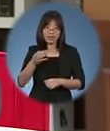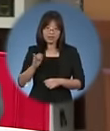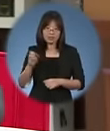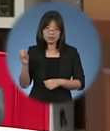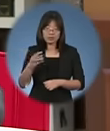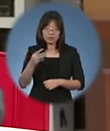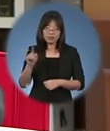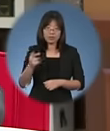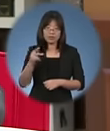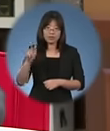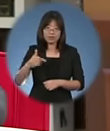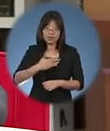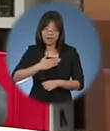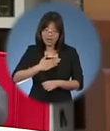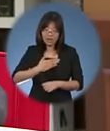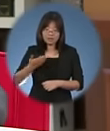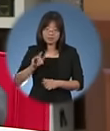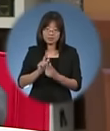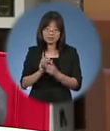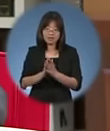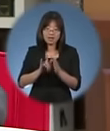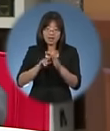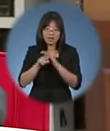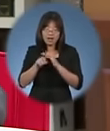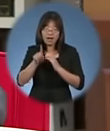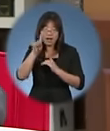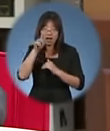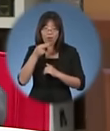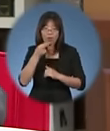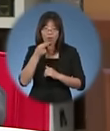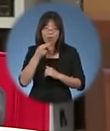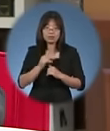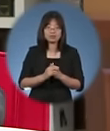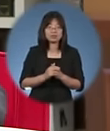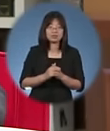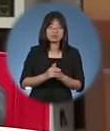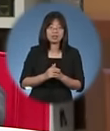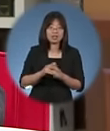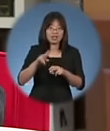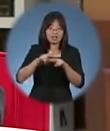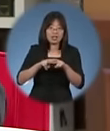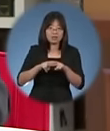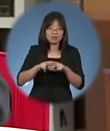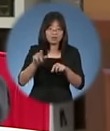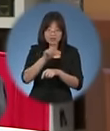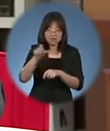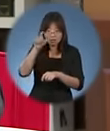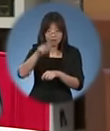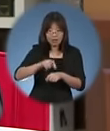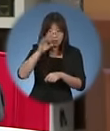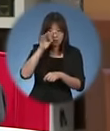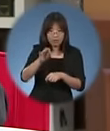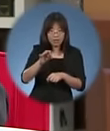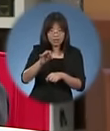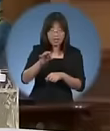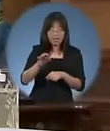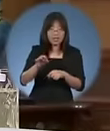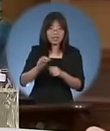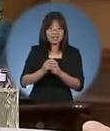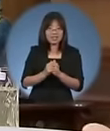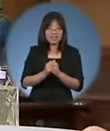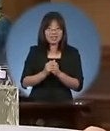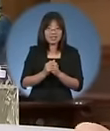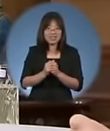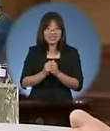사람은 거의 없고 그지 그게 어느 정도냐면 광화문 내거리에 외국인이 서 있으면 애들 가서 꽤 찔러보고 가요. 맞았어요.